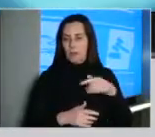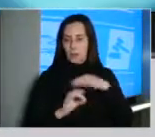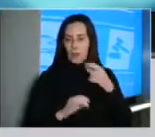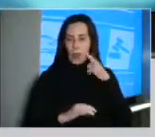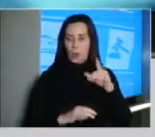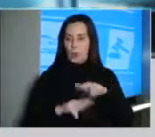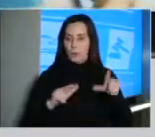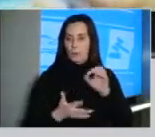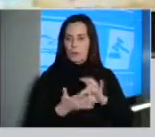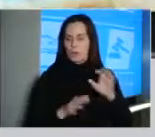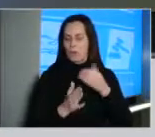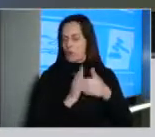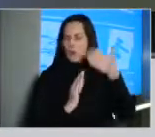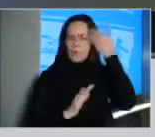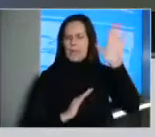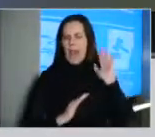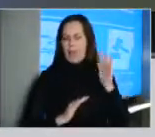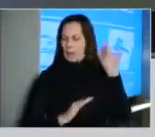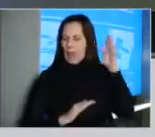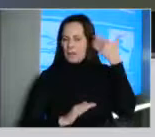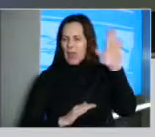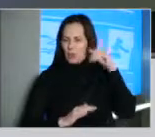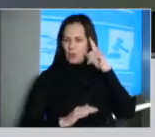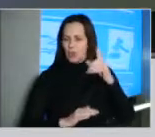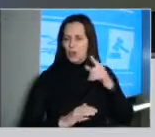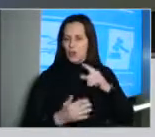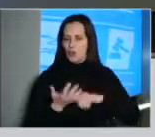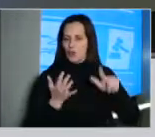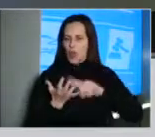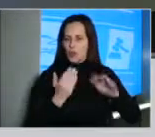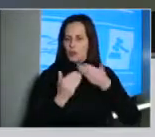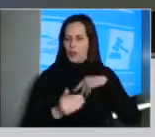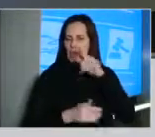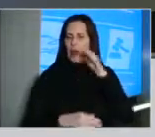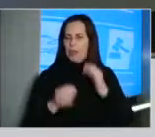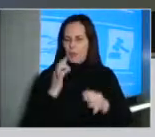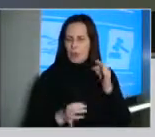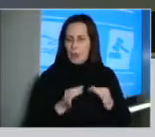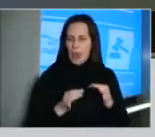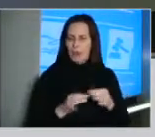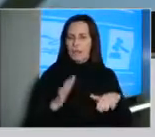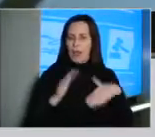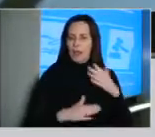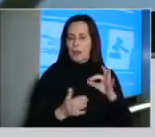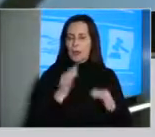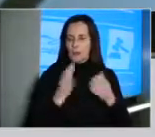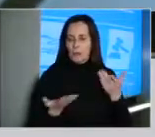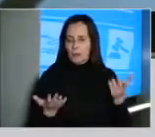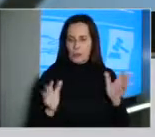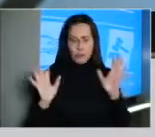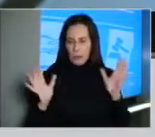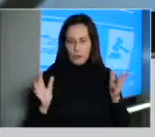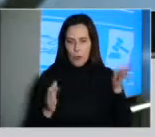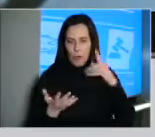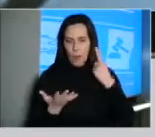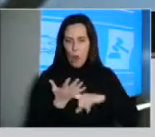רואים מצבים שהמשרד פשוט מתעלם, מתעלם, מתעלם, מתעלם, יודע שיקח לי את ה-3-4 חודשים לפני שאני מגיע לבית המשפט. ואחר כך בבית המשפט בכלל שמח, אתה יודע, עוד